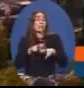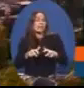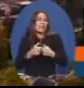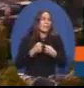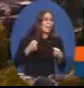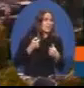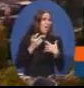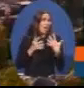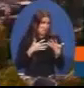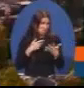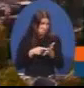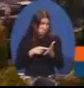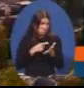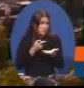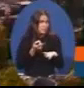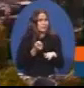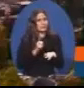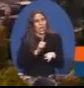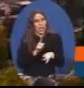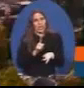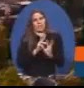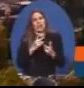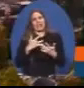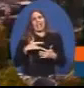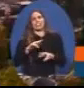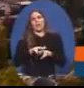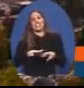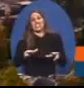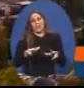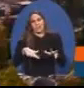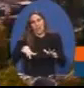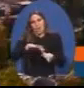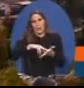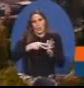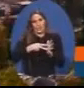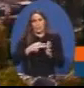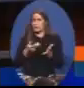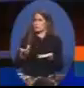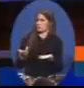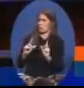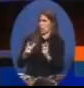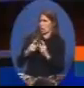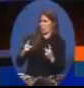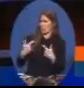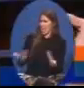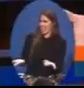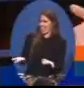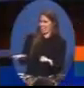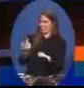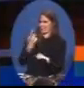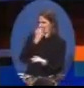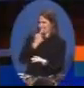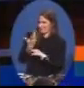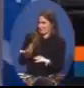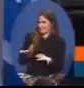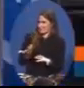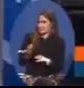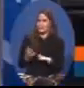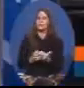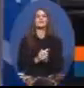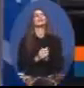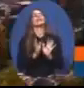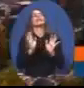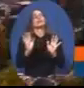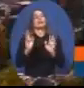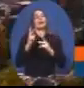המצב, ולא נתכחש למצב הגיאופוליטי הפנימי והחיצוני. למה במחלקות אחרות זה לא קיים? בדיוק, אני שואל, אבל אולי